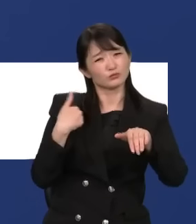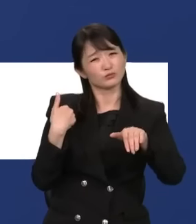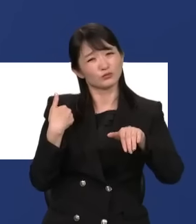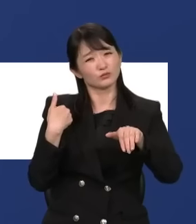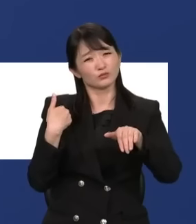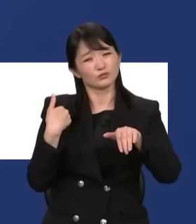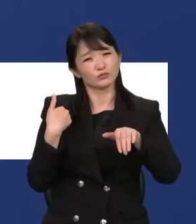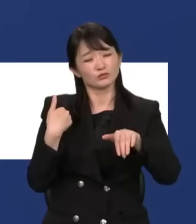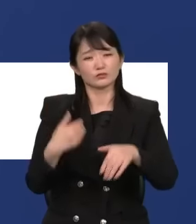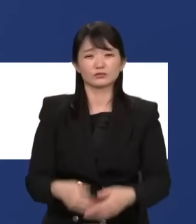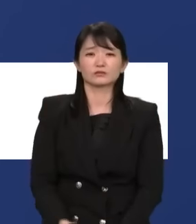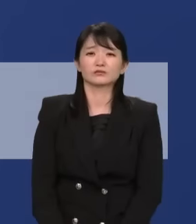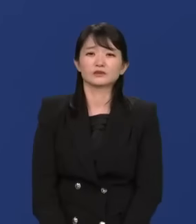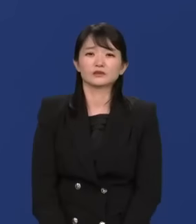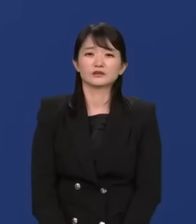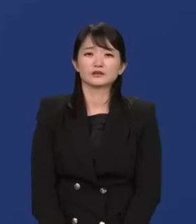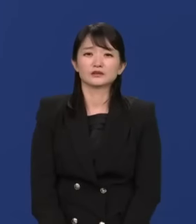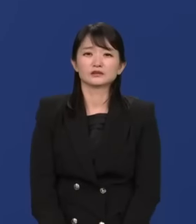농은